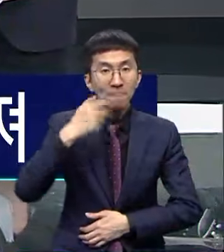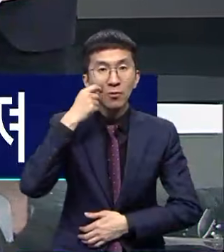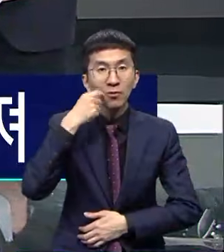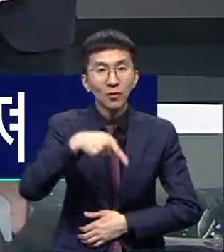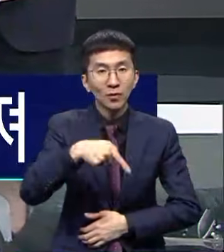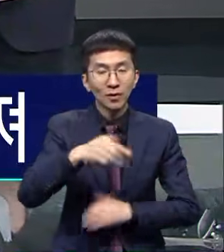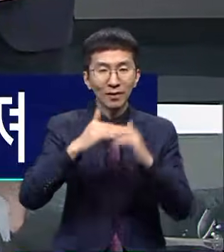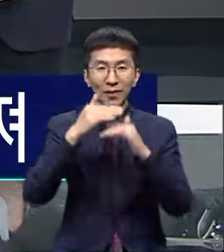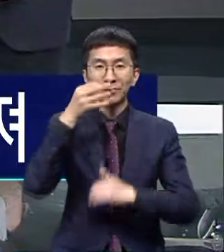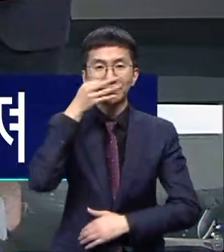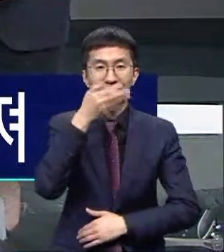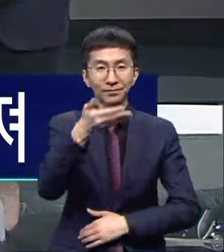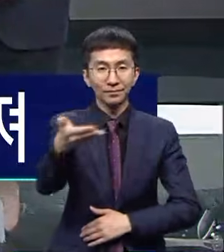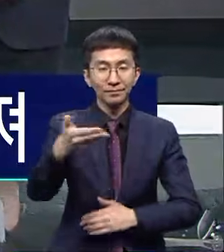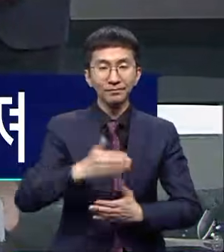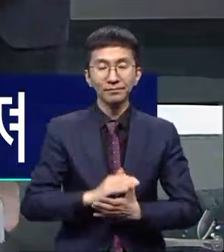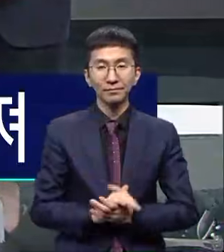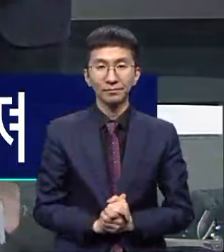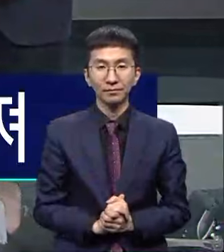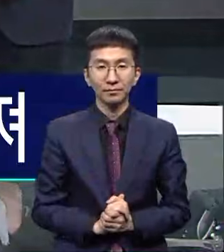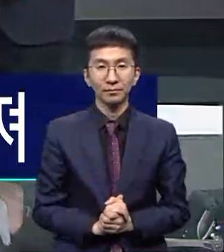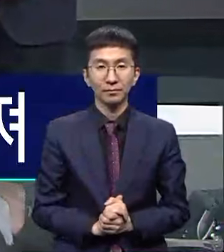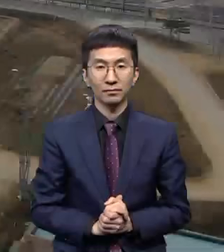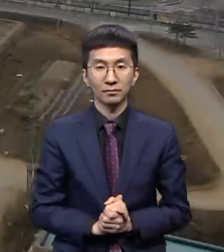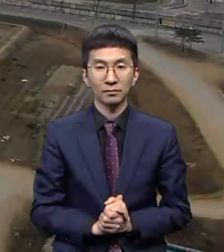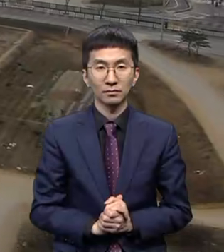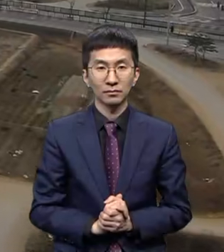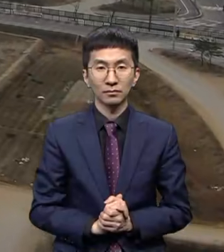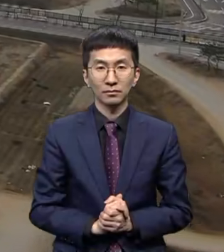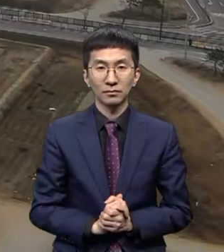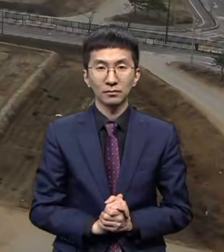먼저 강청환 기자의 단독 보도입니다.